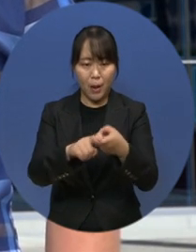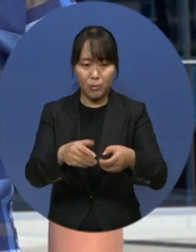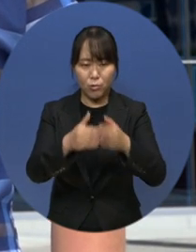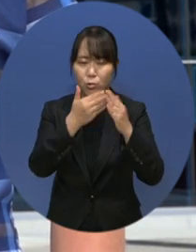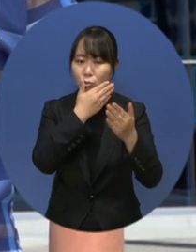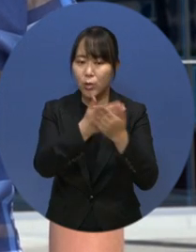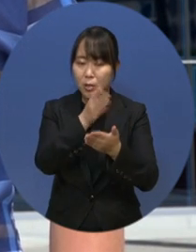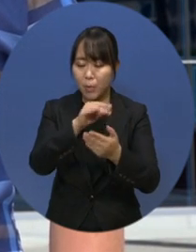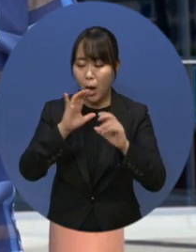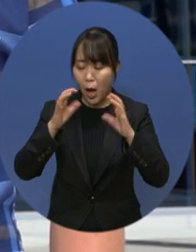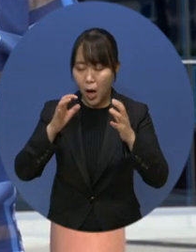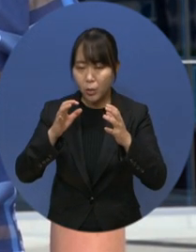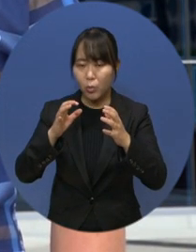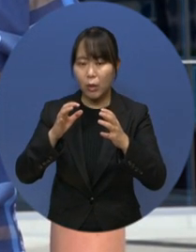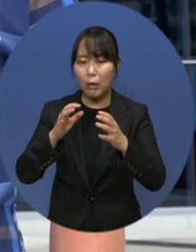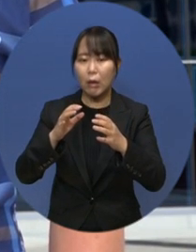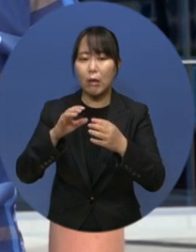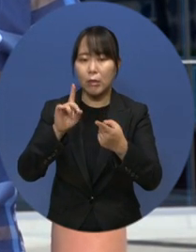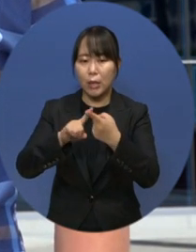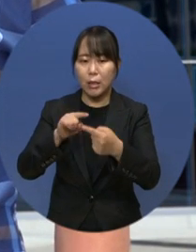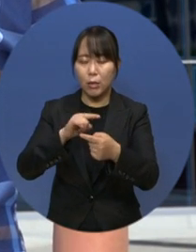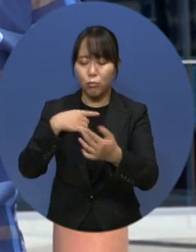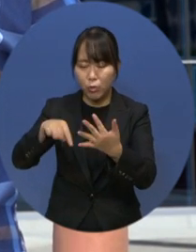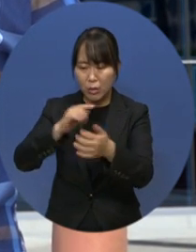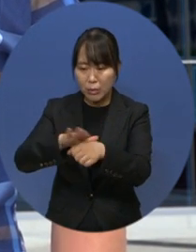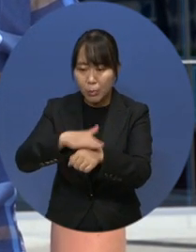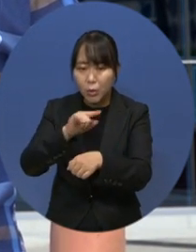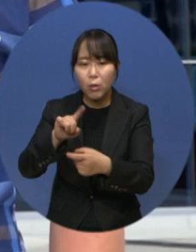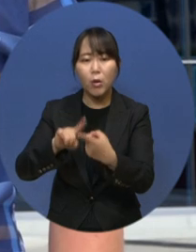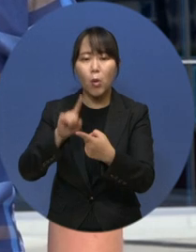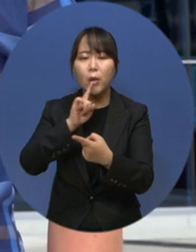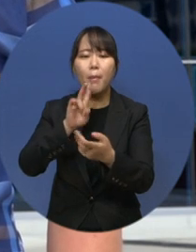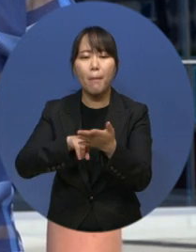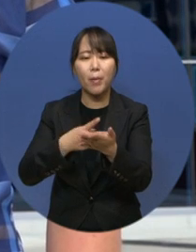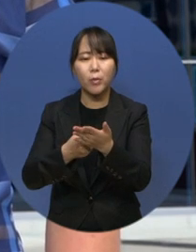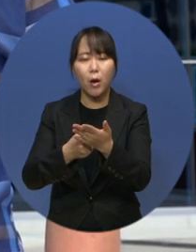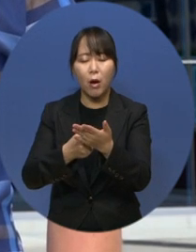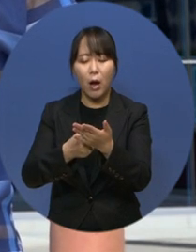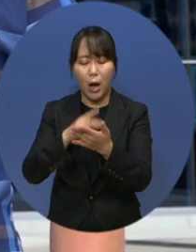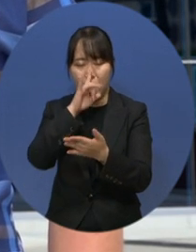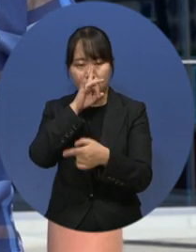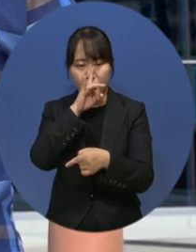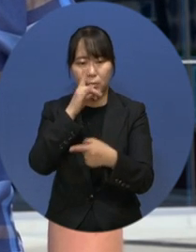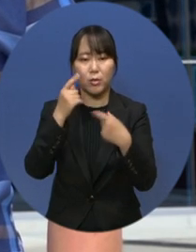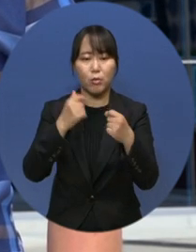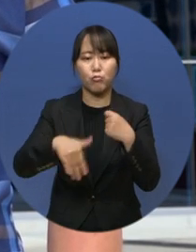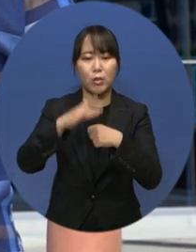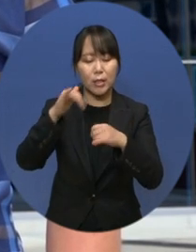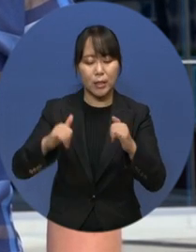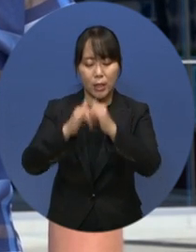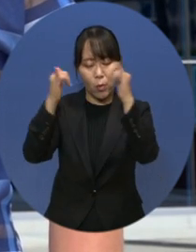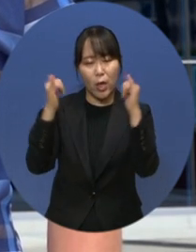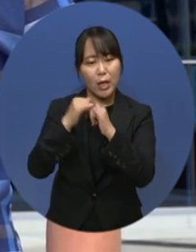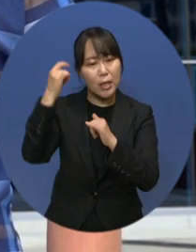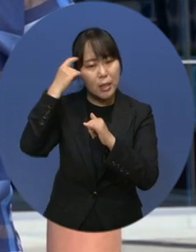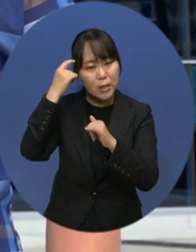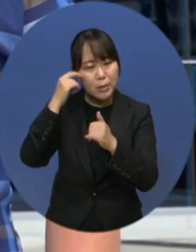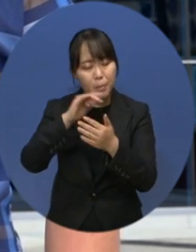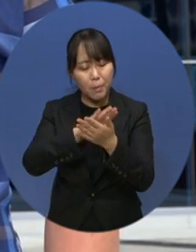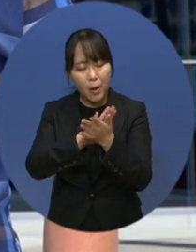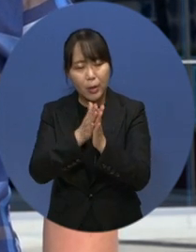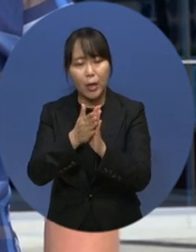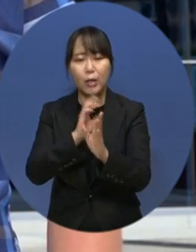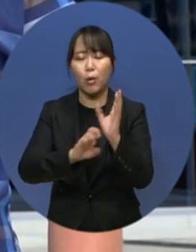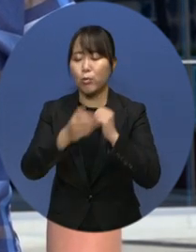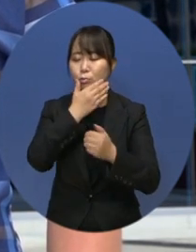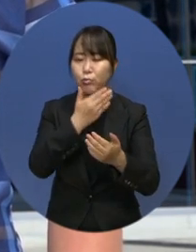중요하지만 아동에 대한 잘못된 훈육은 어떠한 변명으로도 합리화될 수 없다는 우리 사회의 인식 전환이 더욱 중요해